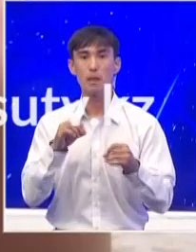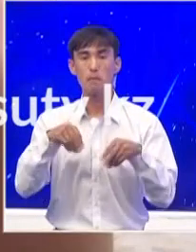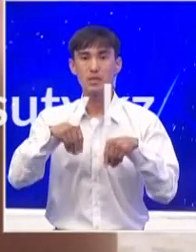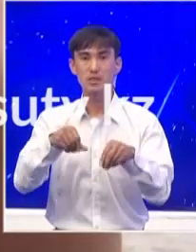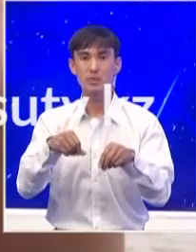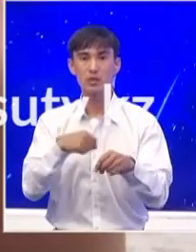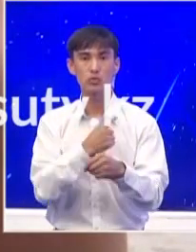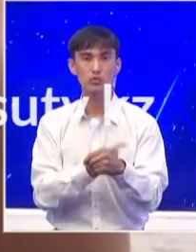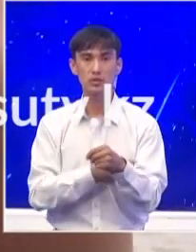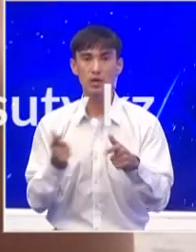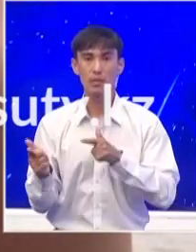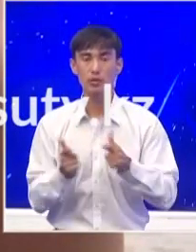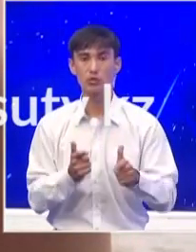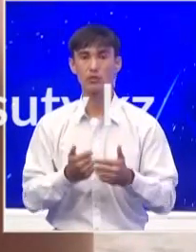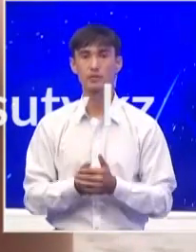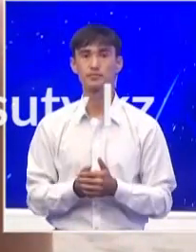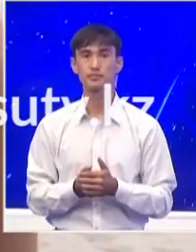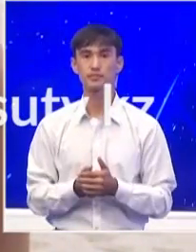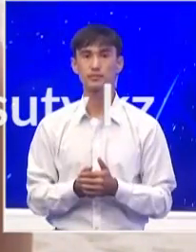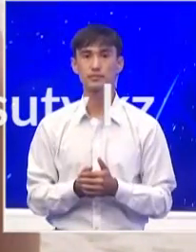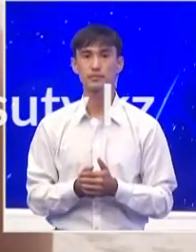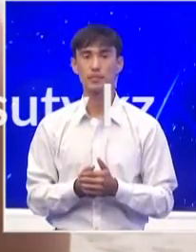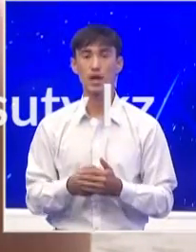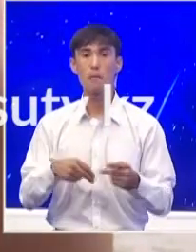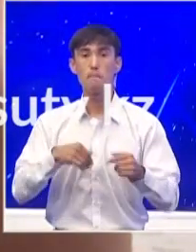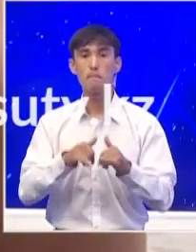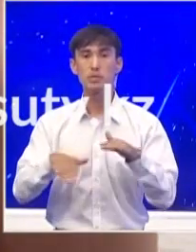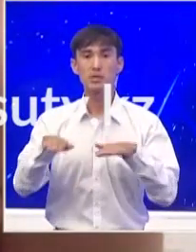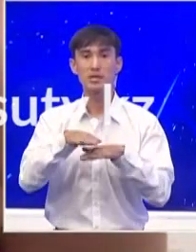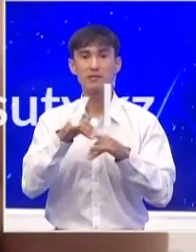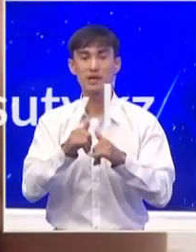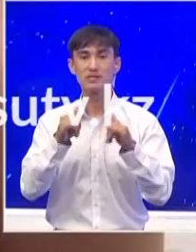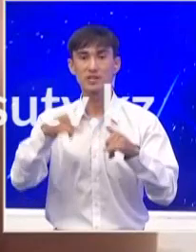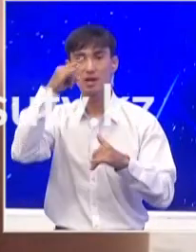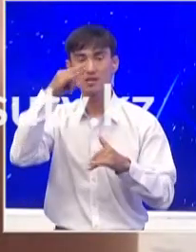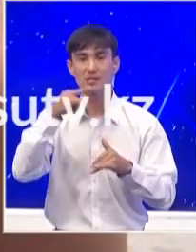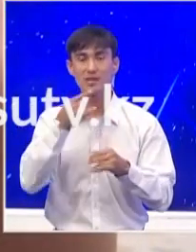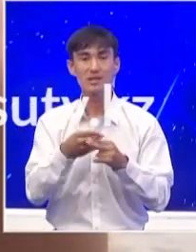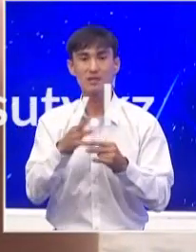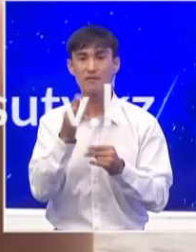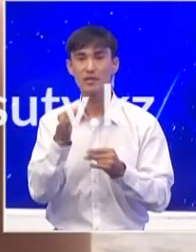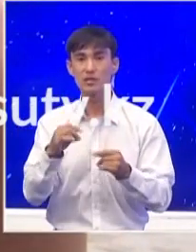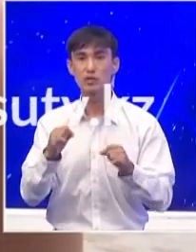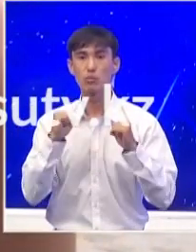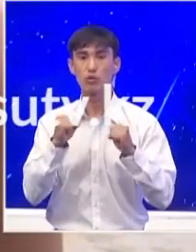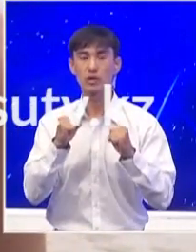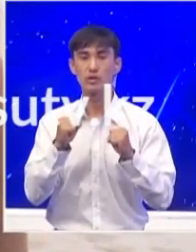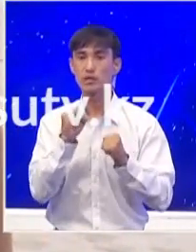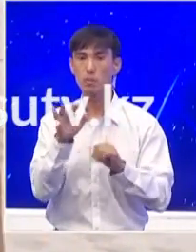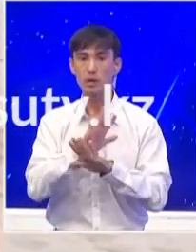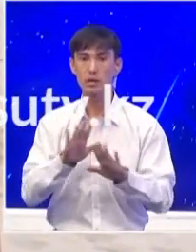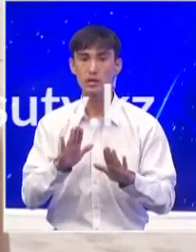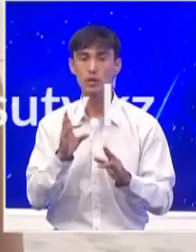очень хорошая физическая подготовка перспективы развития в казахстане этого вида спорта неплохие но